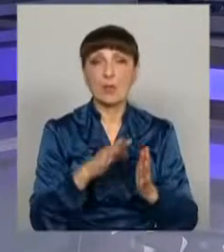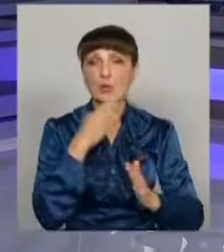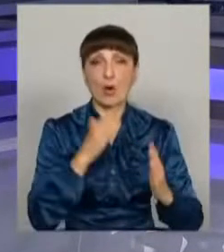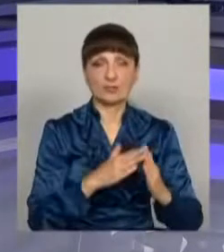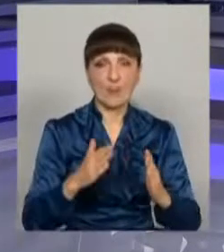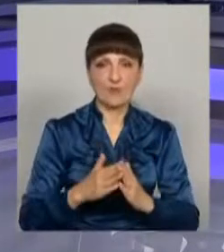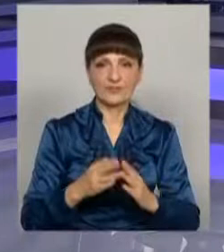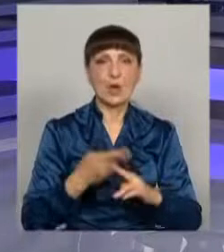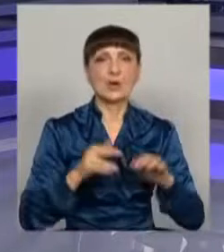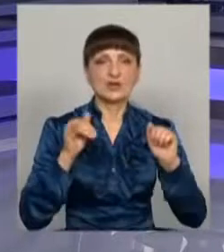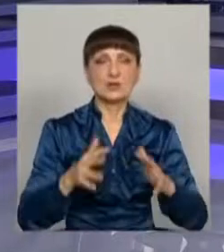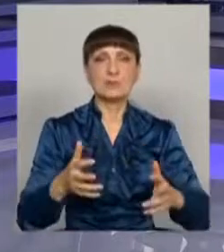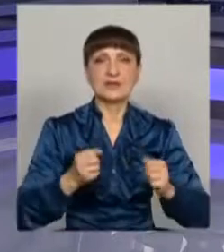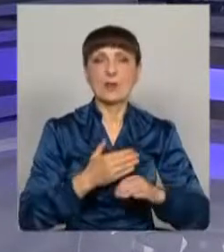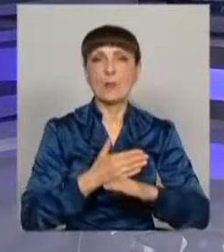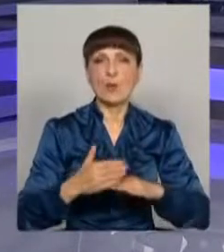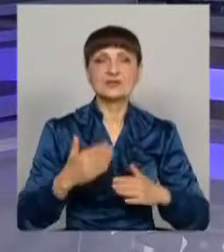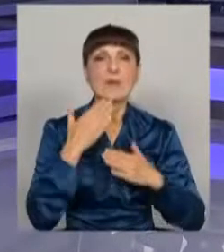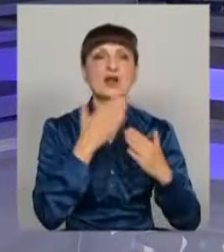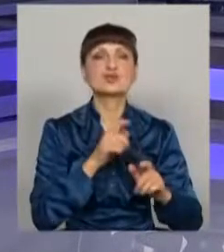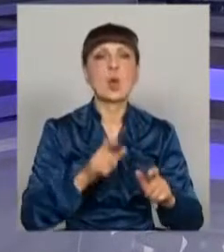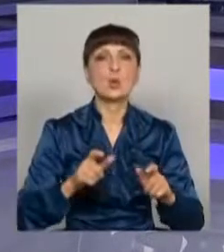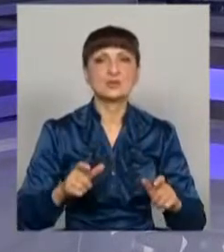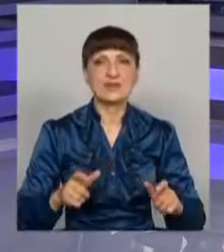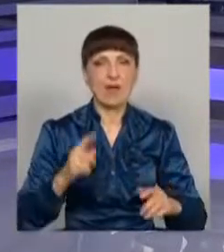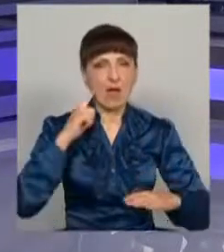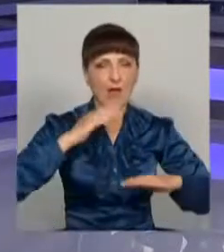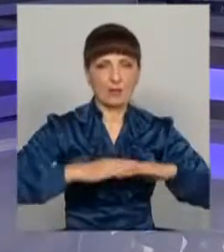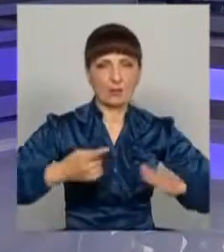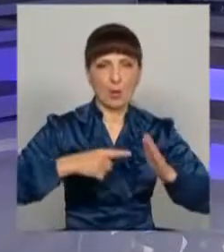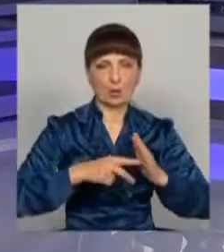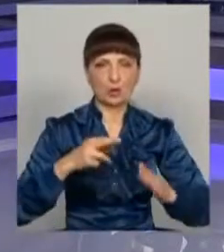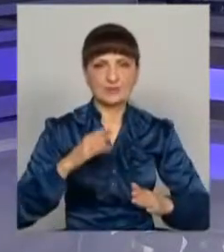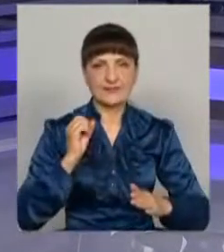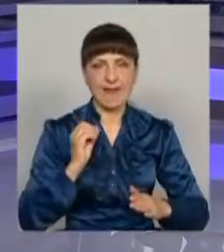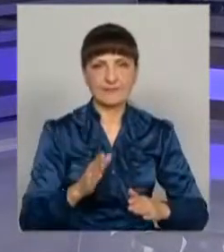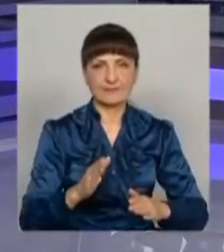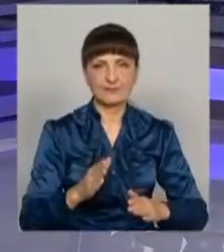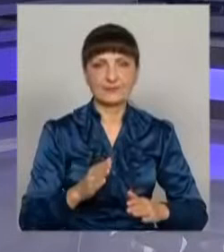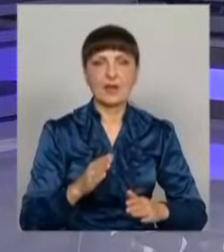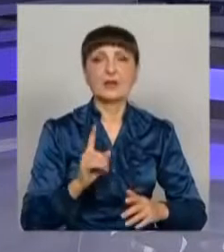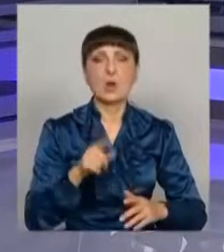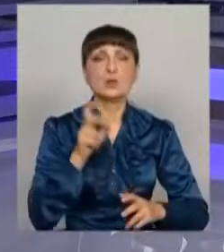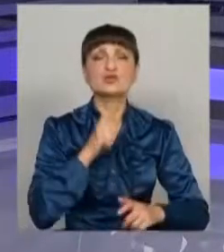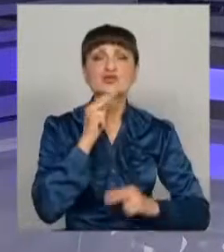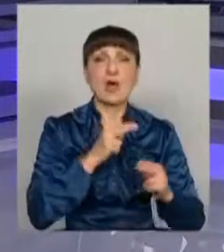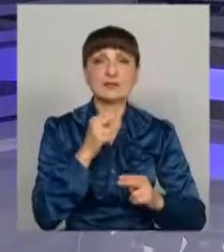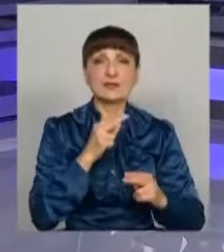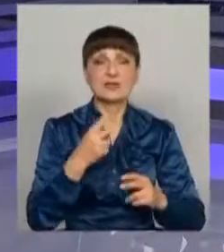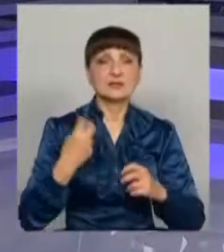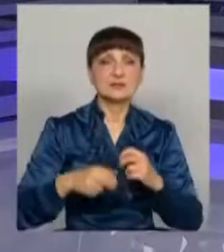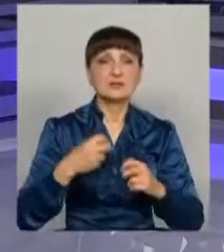домов. Такое решение было принято после обращения местных жителей к акиму города Ербулату Досаеву. Люди жаловались, что при сбое